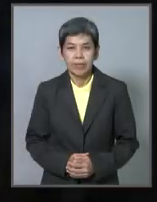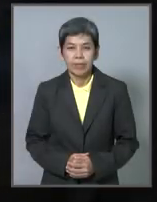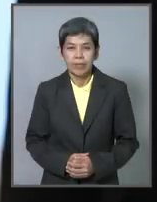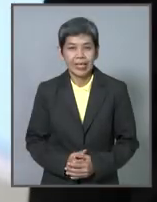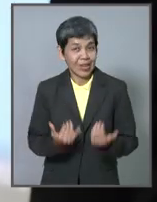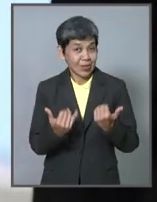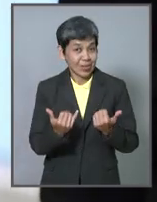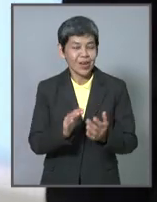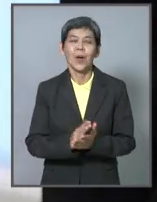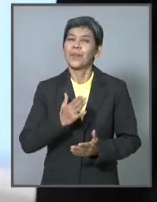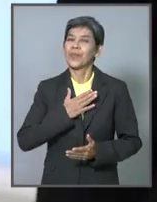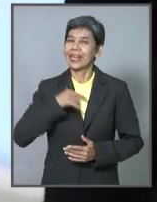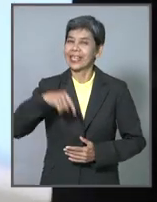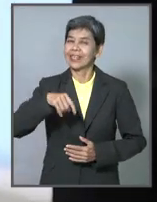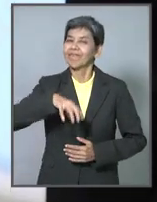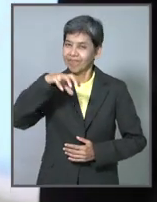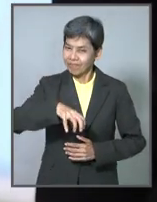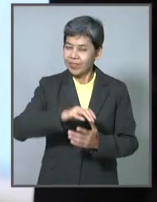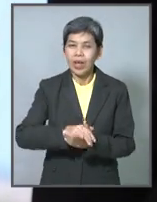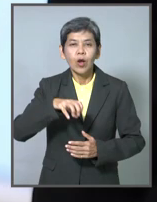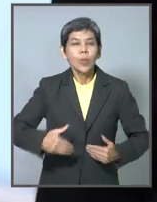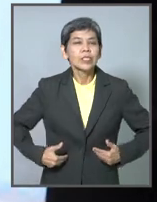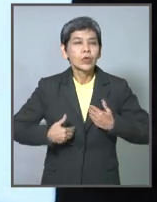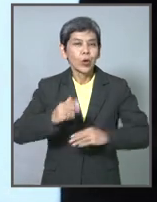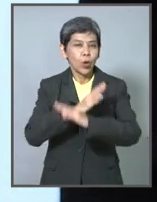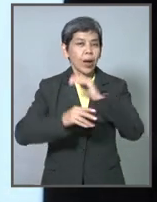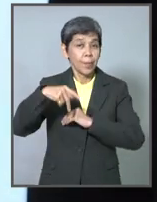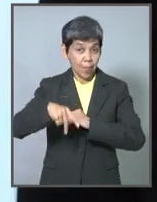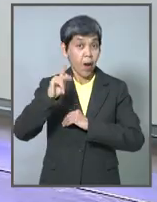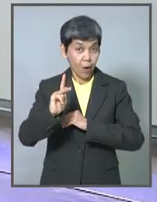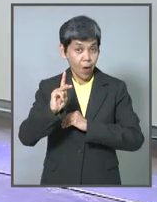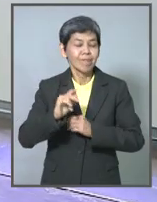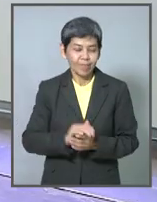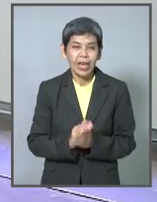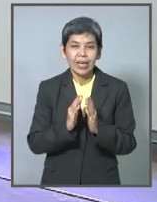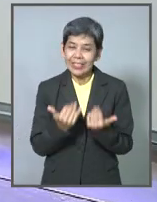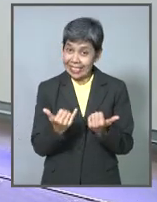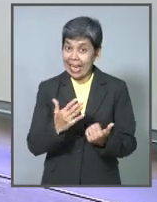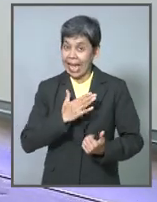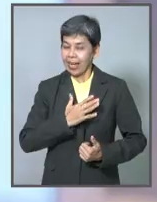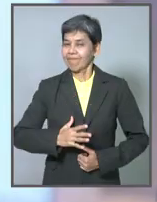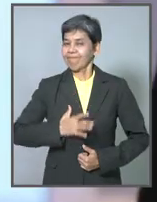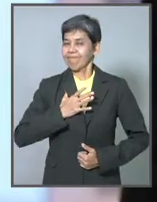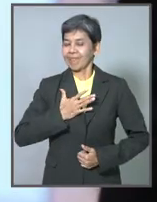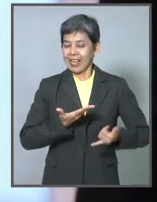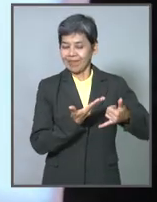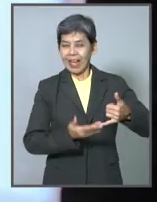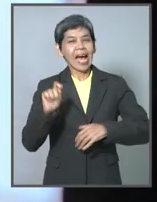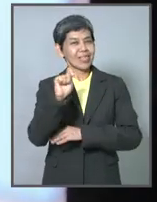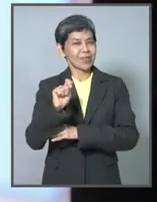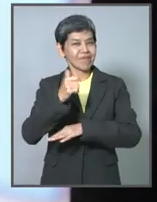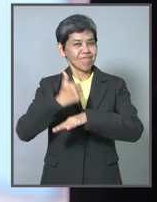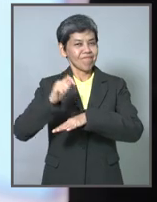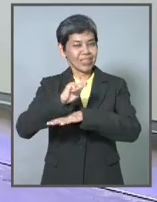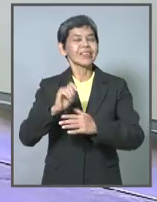ตอนนี้ผมก็อยู่ที่บูธของกรมส่งเสริมและพัฒนาคุณภาพชีวิตคนพิการนะครับวันนี้ก็ได้เกียรติจากท่านอธิบดีนะครับคุณธนาพ